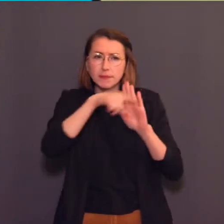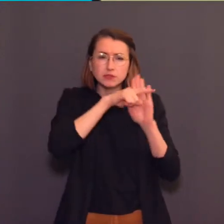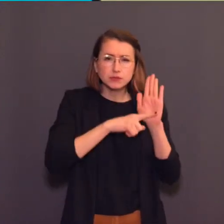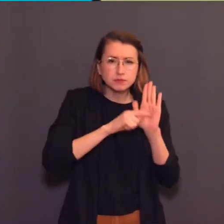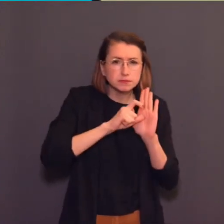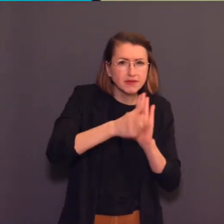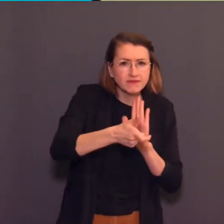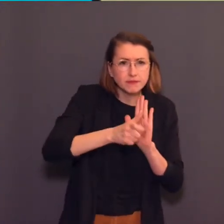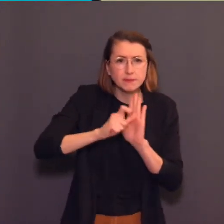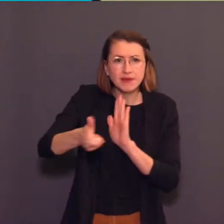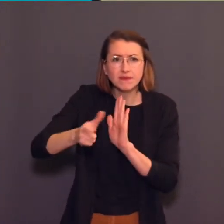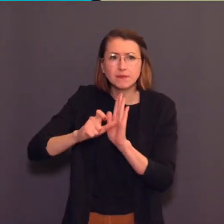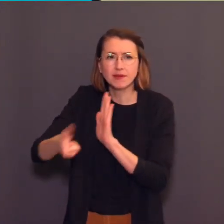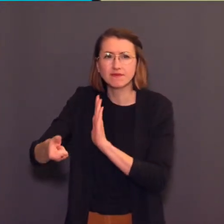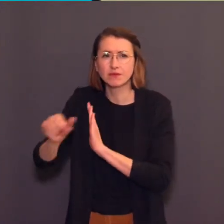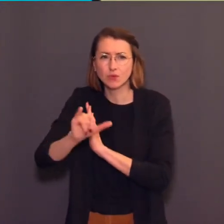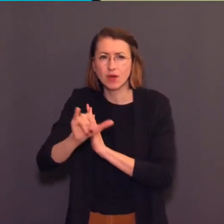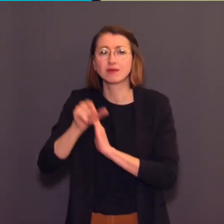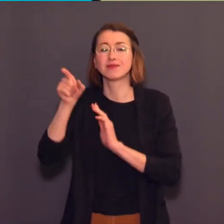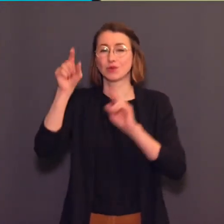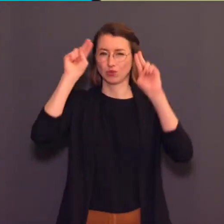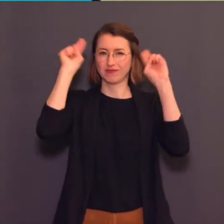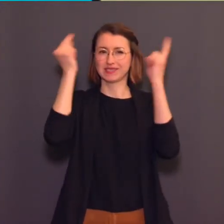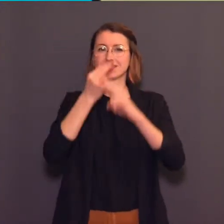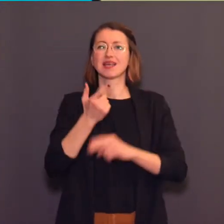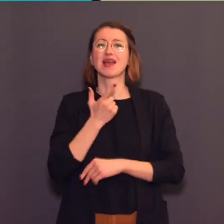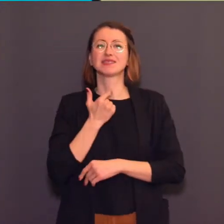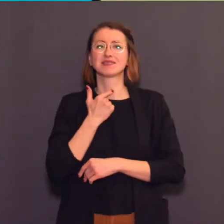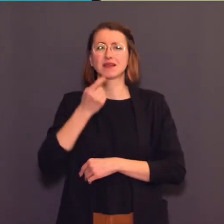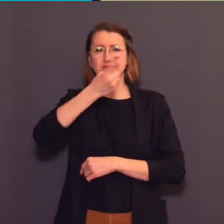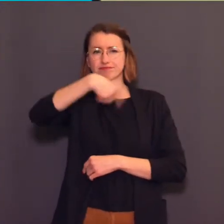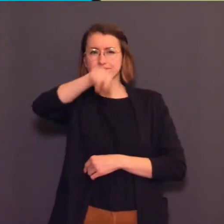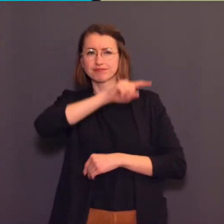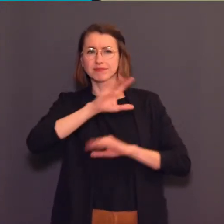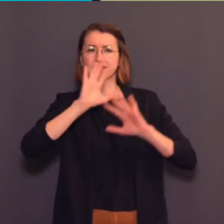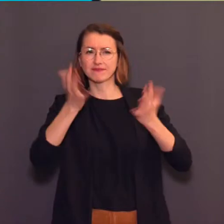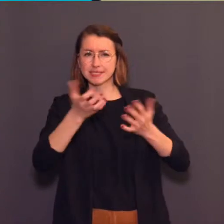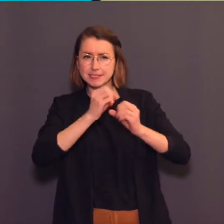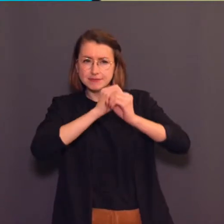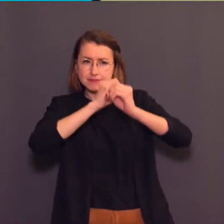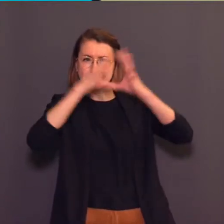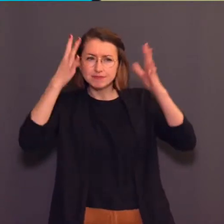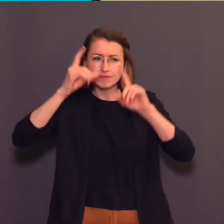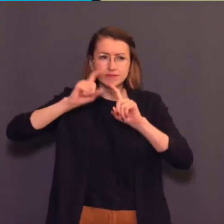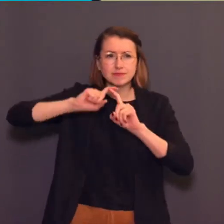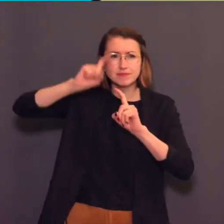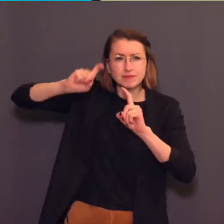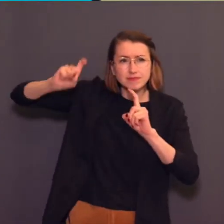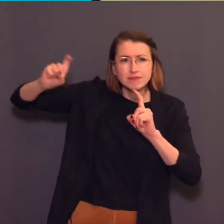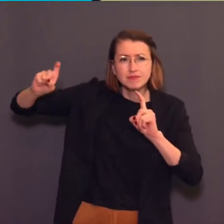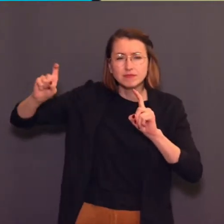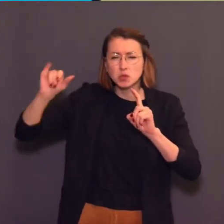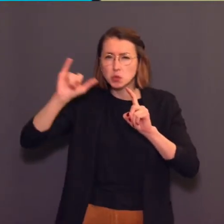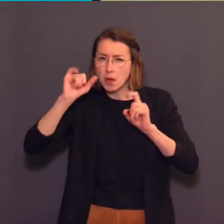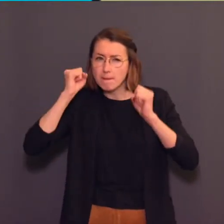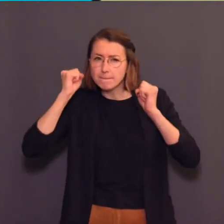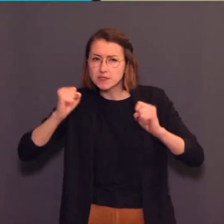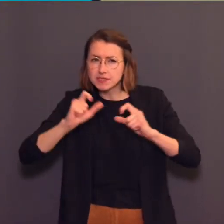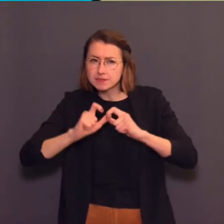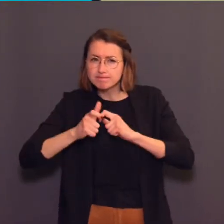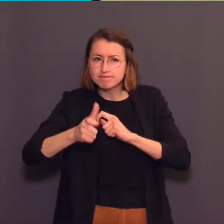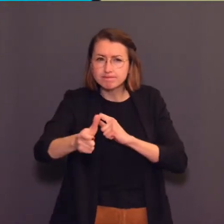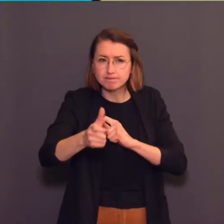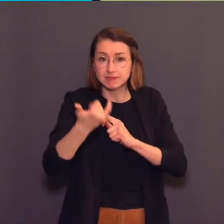nos collègues de l'Université d'Asselt ont mis dans des modèles ces mesures et nous permettent de voir ce que